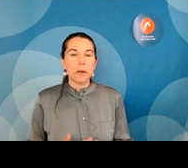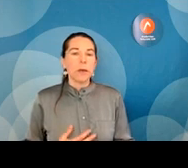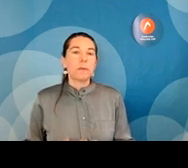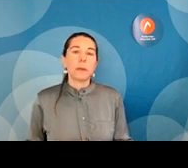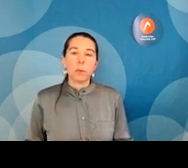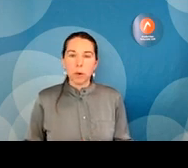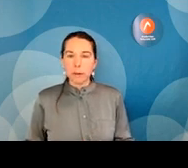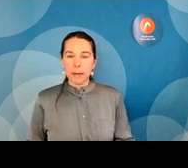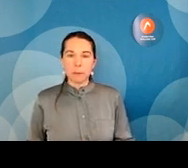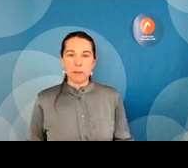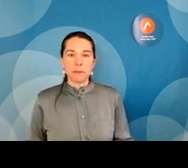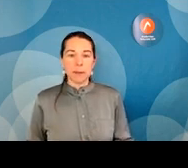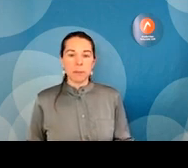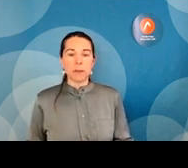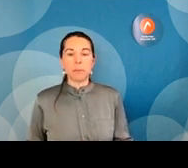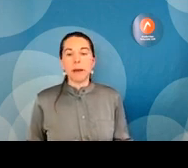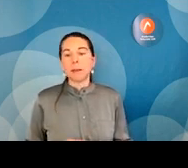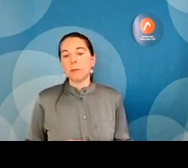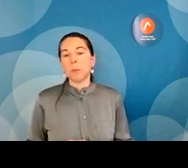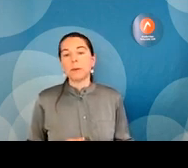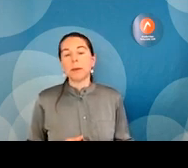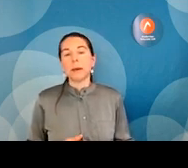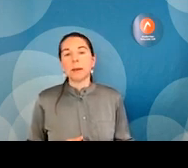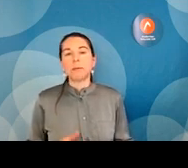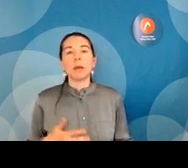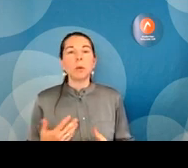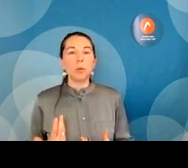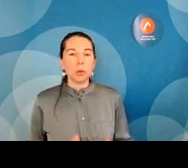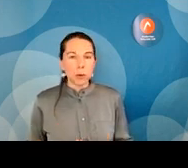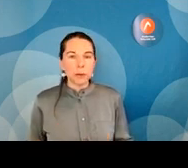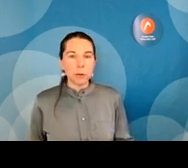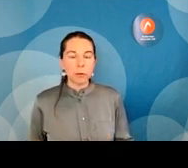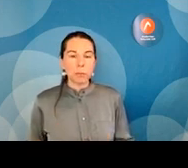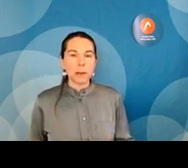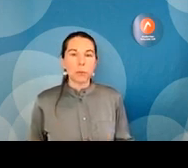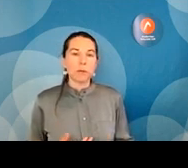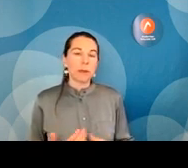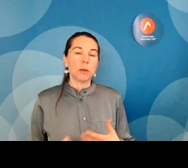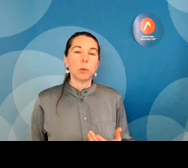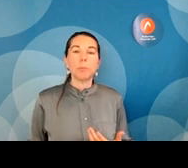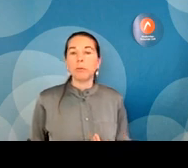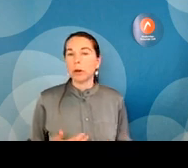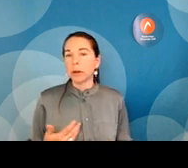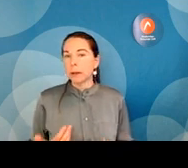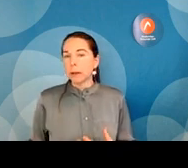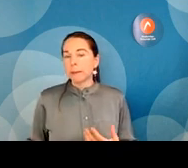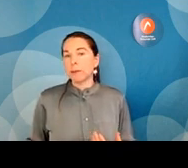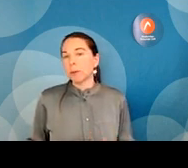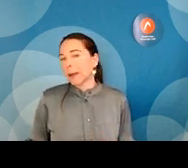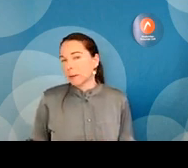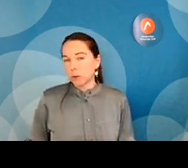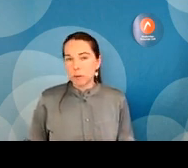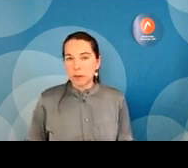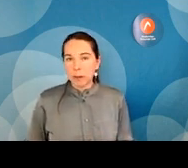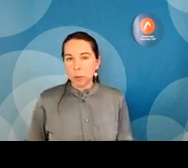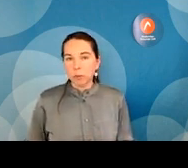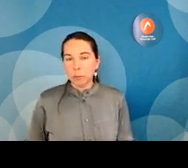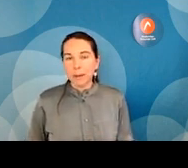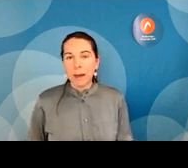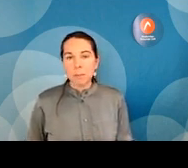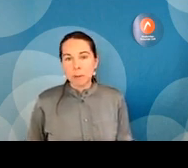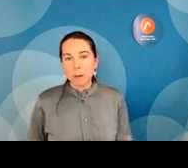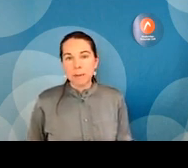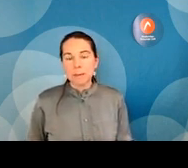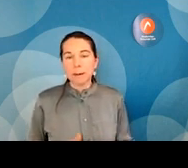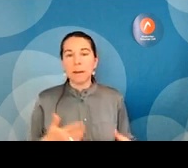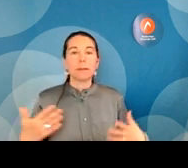utbilda oss, vi kan påverka arbetsgivaren att arbeta med aktiva åtgärder, att vi kan utmana normer och att vi kan jobba för det som kallas universellt